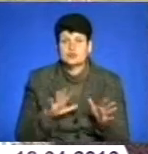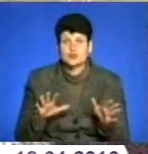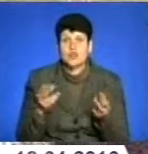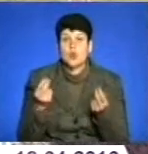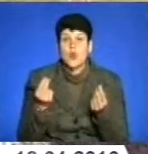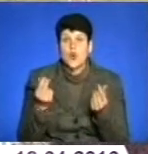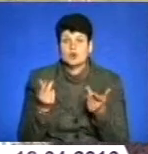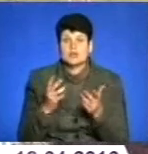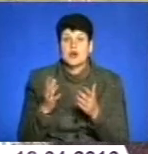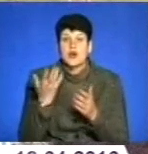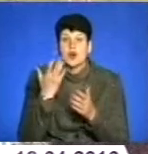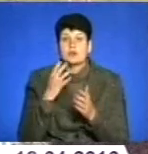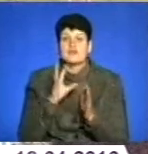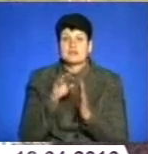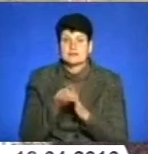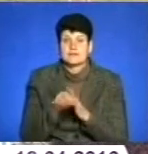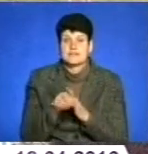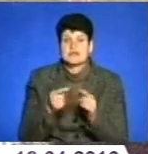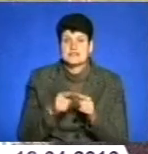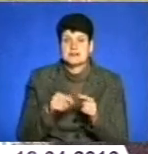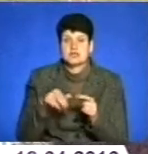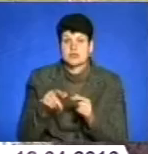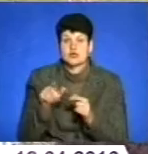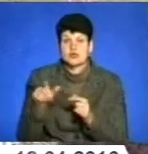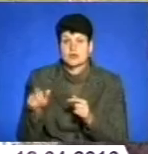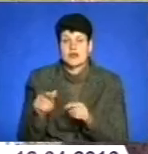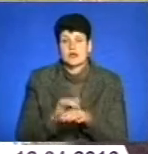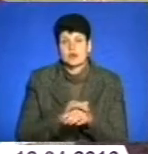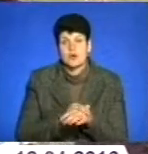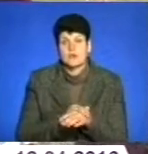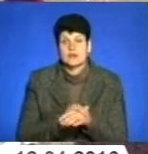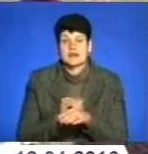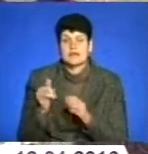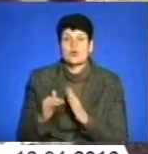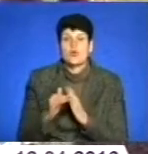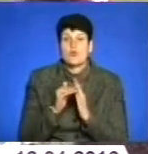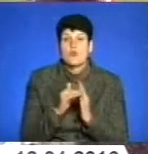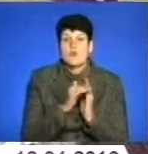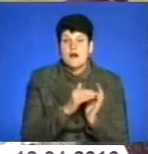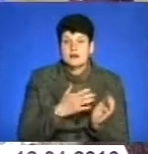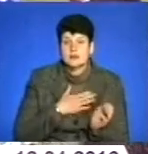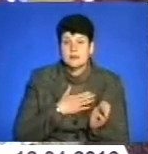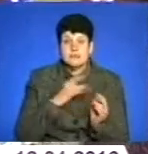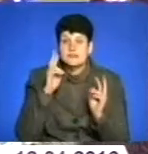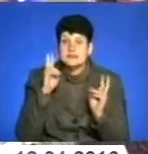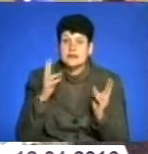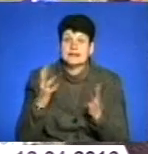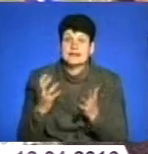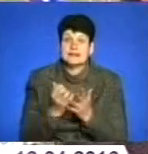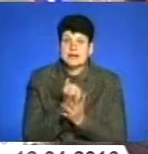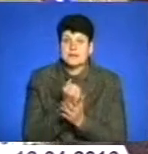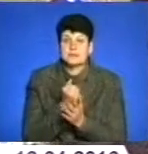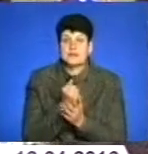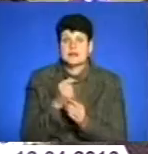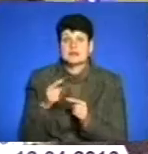кошти, які ми вкладали в них. Це ми йшли до людей доброї волі, які допомагали нам. І ми не знали, чи ми знайдемо